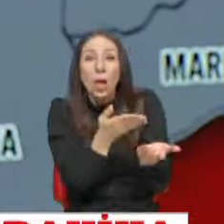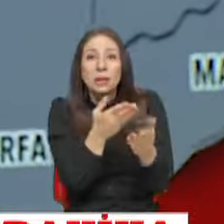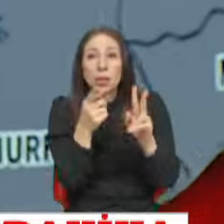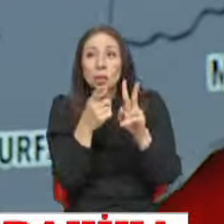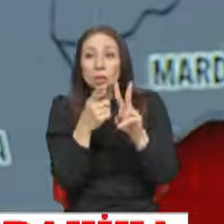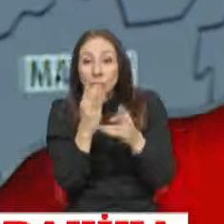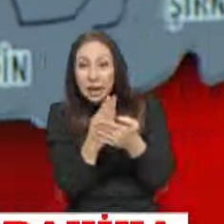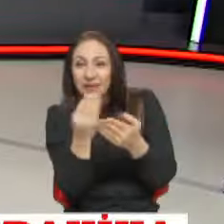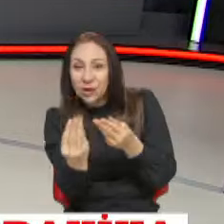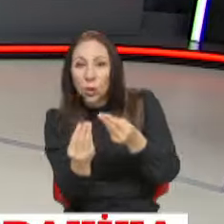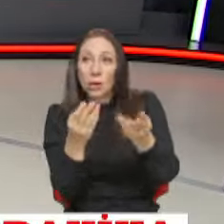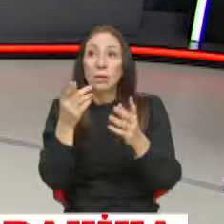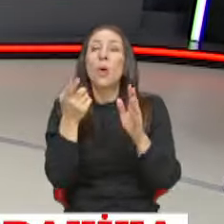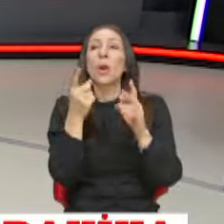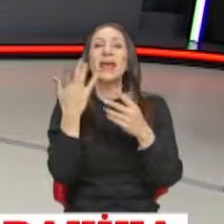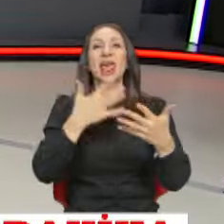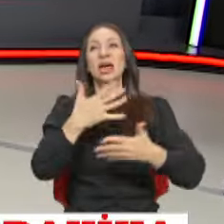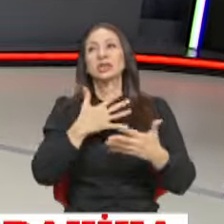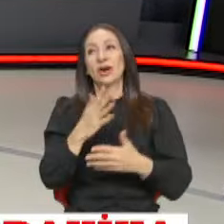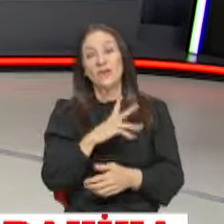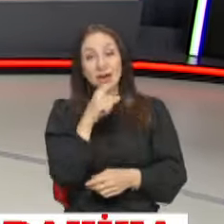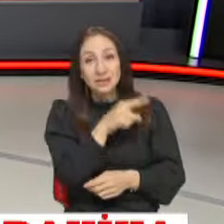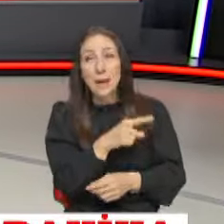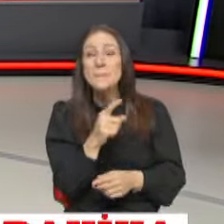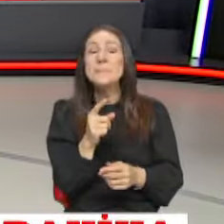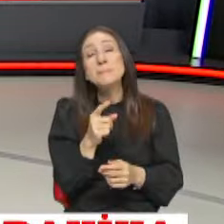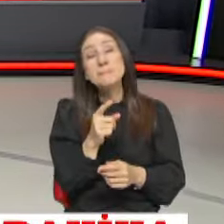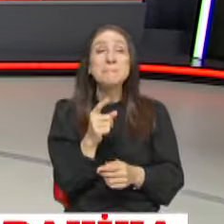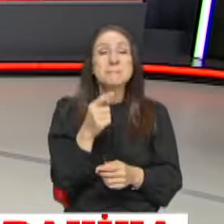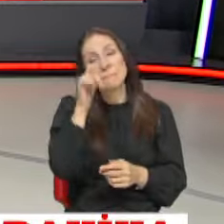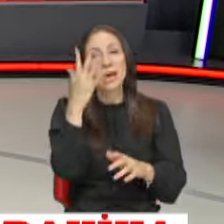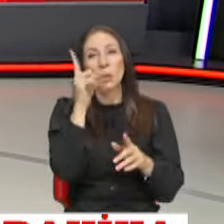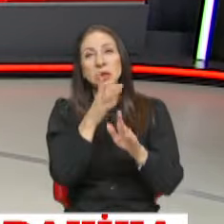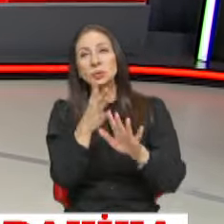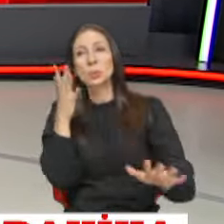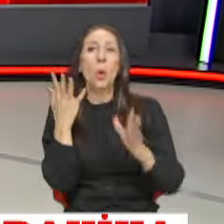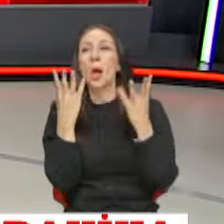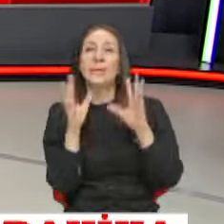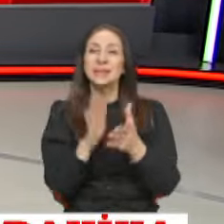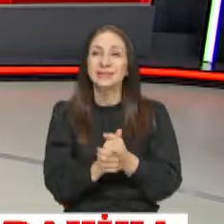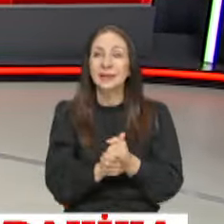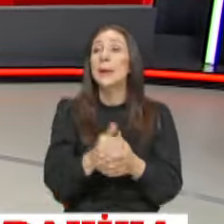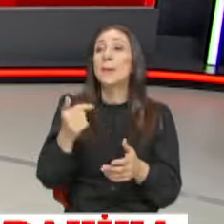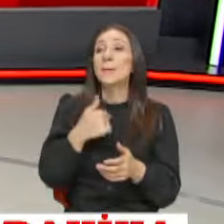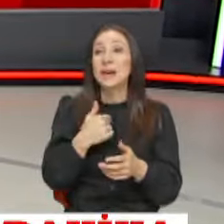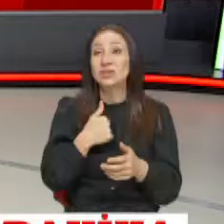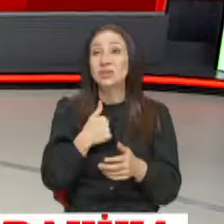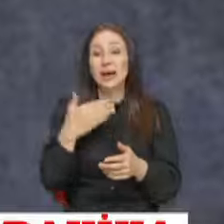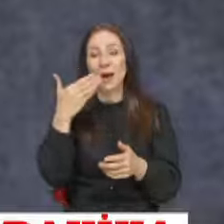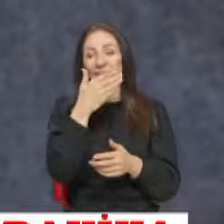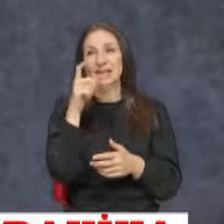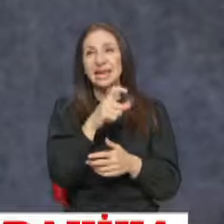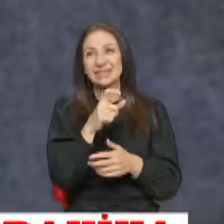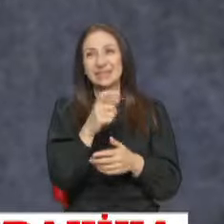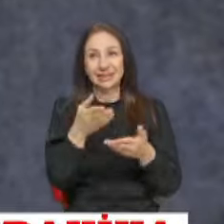notlarını kartlarını iletiyorlar Orada öyle bir heyecan da yaşanıyordu belki kuyruklar O yüzden de uzamış olabilir bence Ramazan ayının da